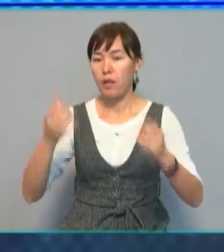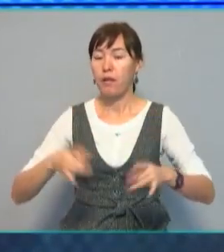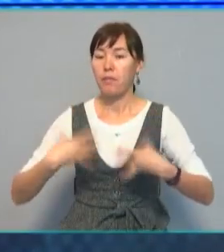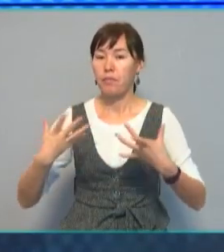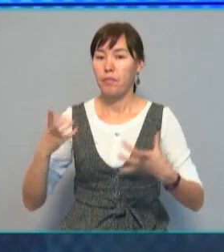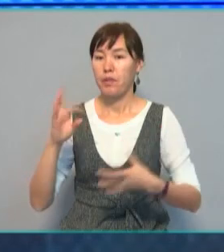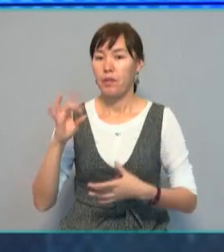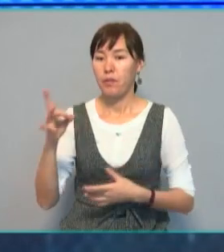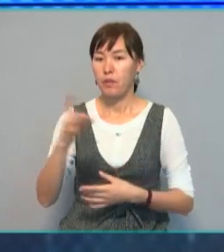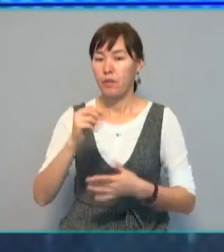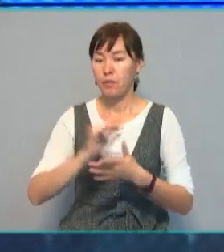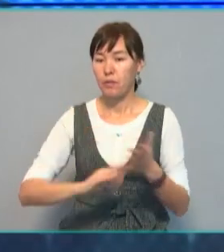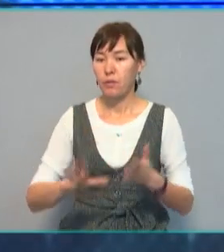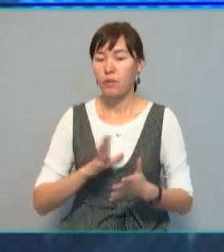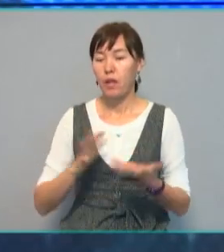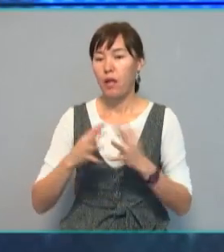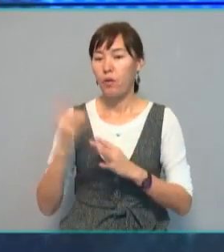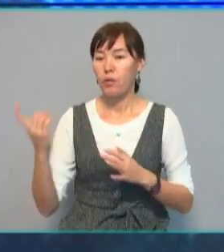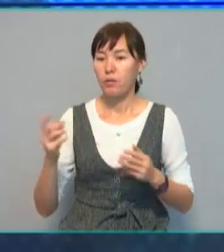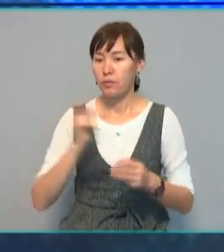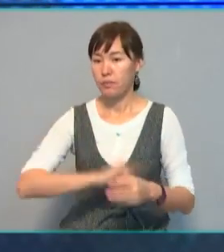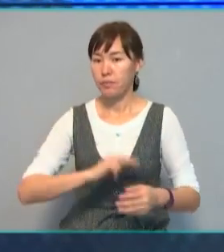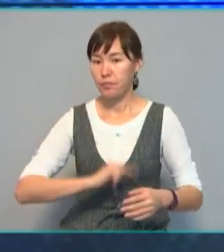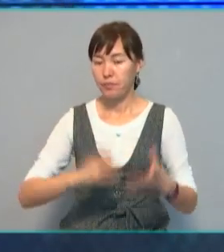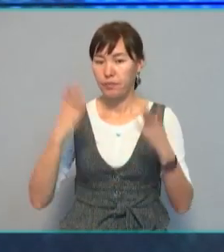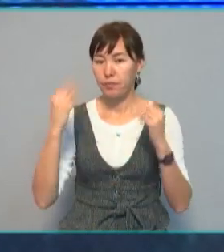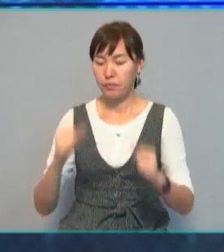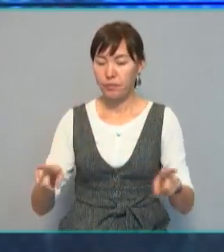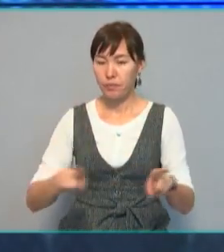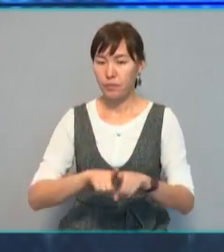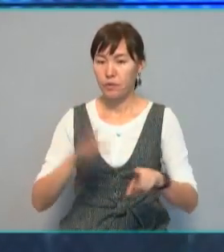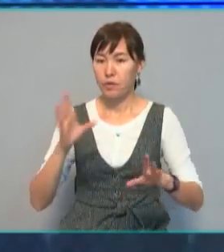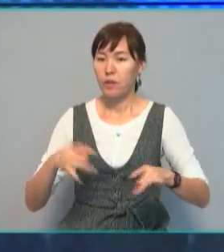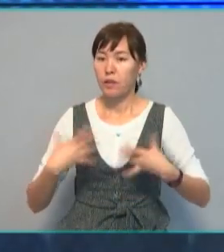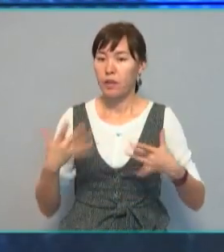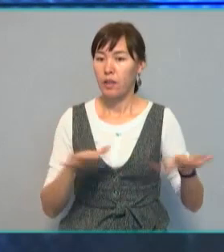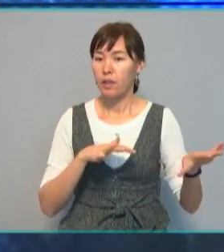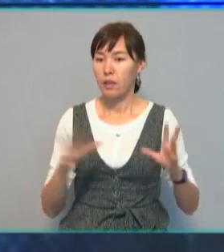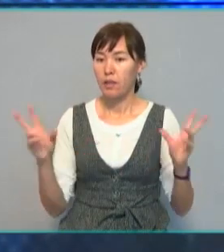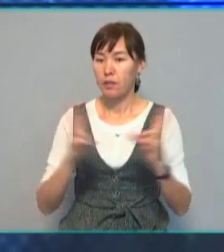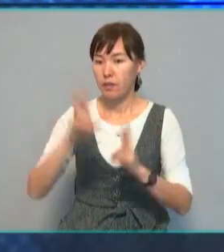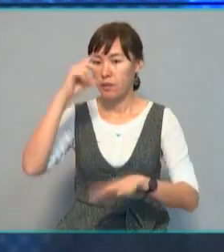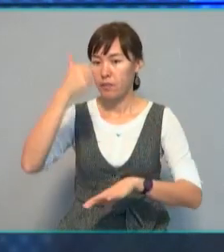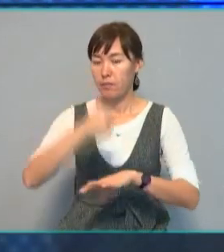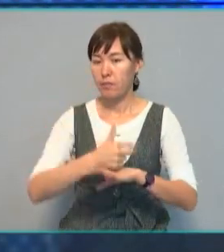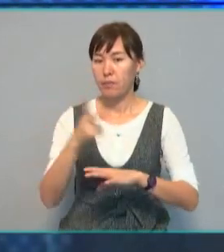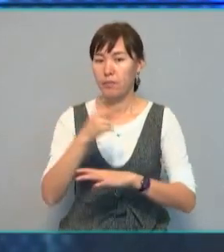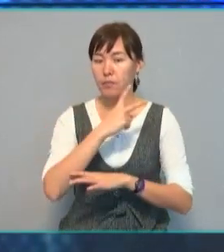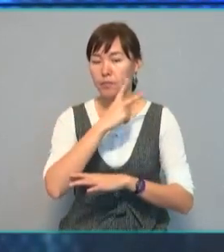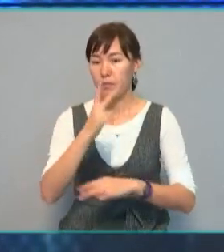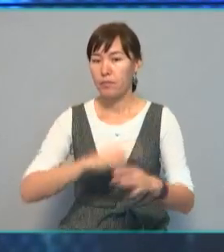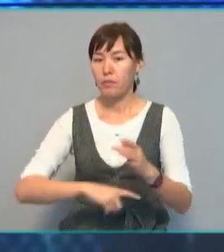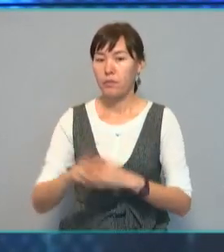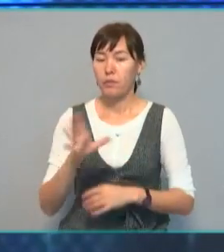мереке Бәдібек ауданында өтті. Ауыл шаруашылығы еңбеккерлерінің күнімен тұспа-тұс тойланған салтанатты бас қосу елбасы туралы бейнероликті